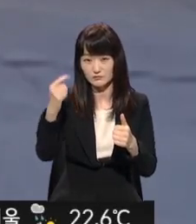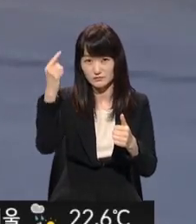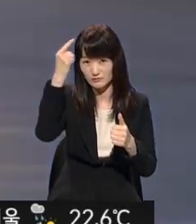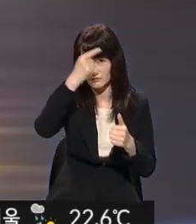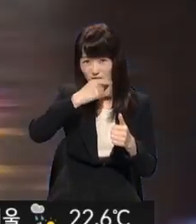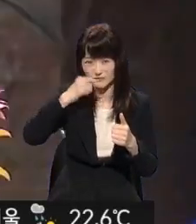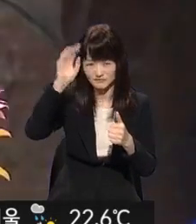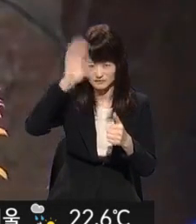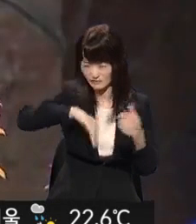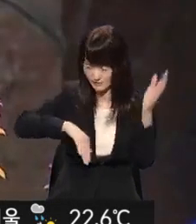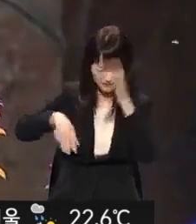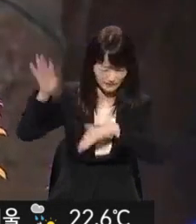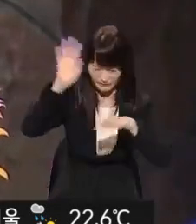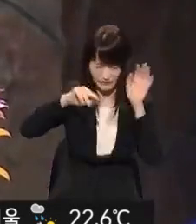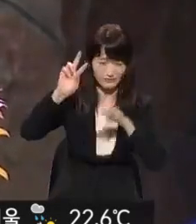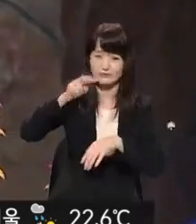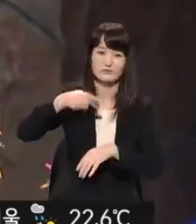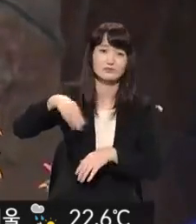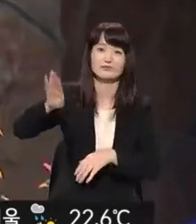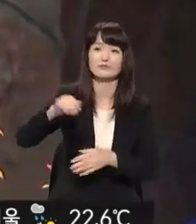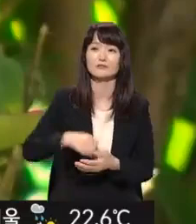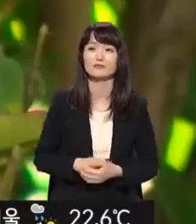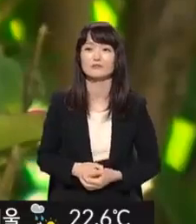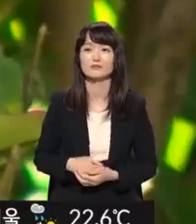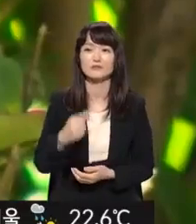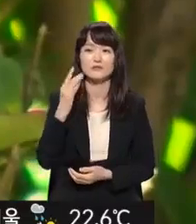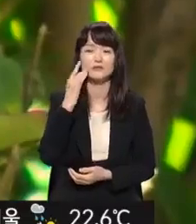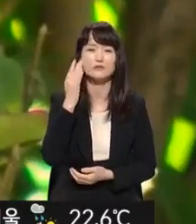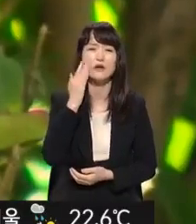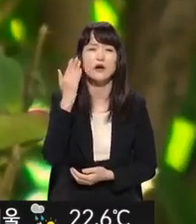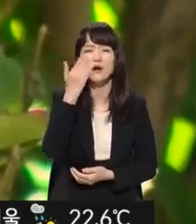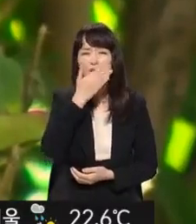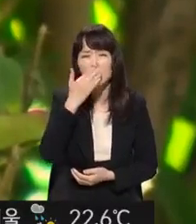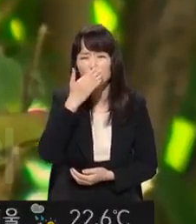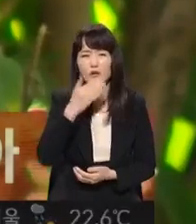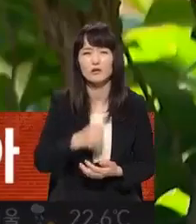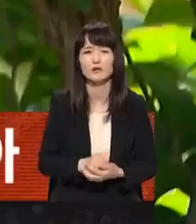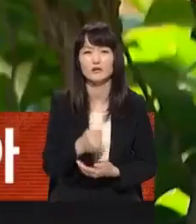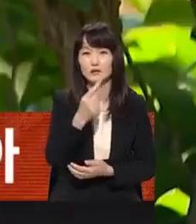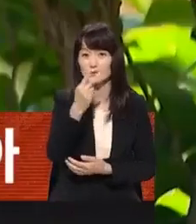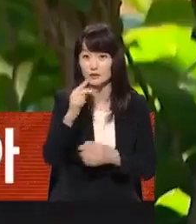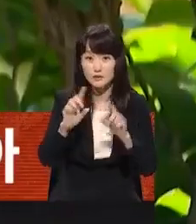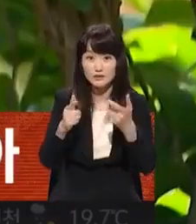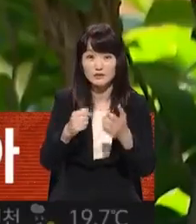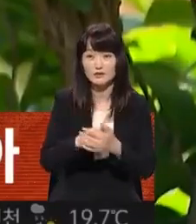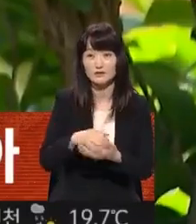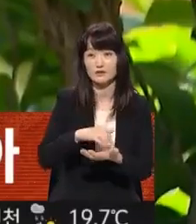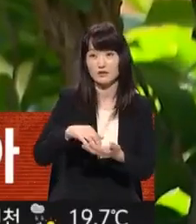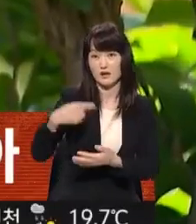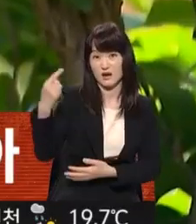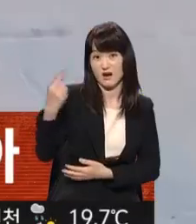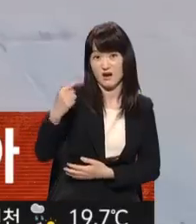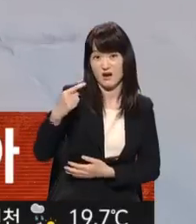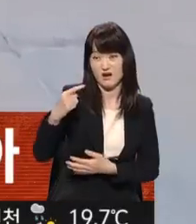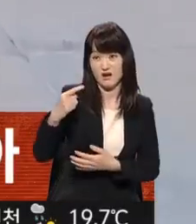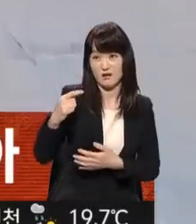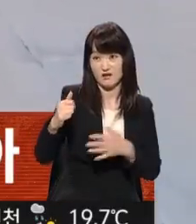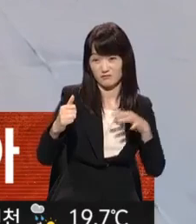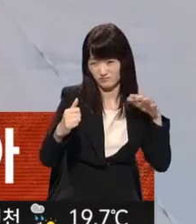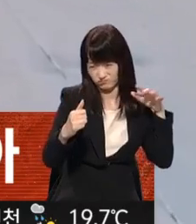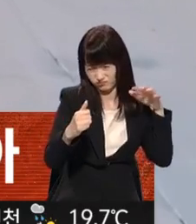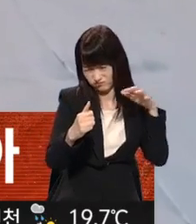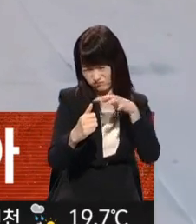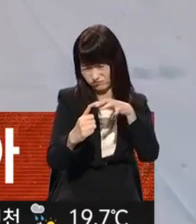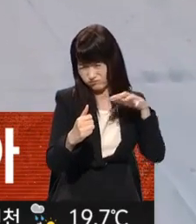다시 돌아가 버립니다. 왜 저래요, 지금? 바로 벌 때문이었습니다. 벌도 한두 마리가 아니라 무려 천 마리가 넘는 벌들이 이